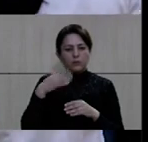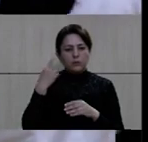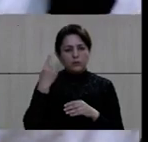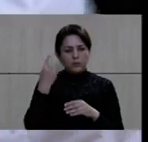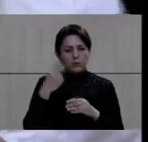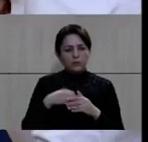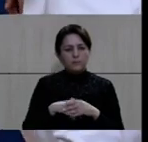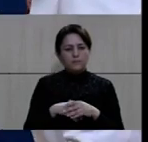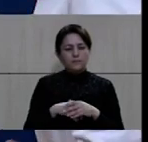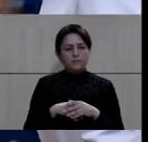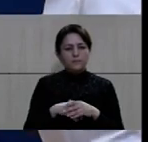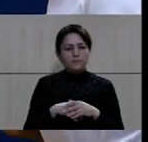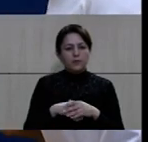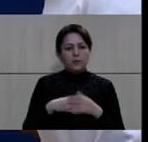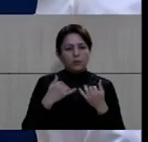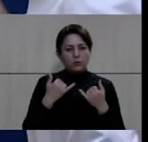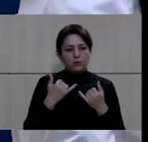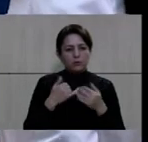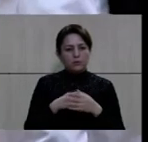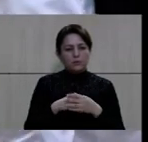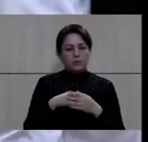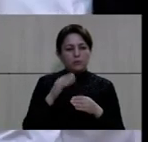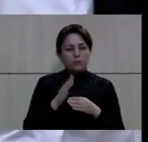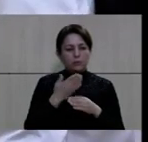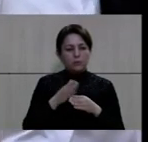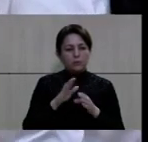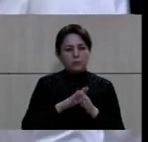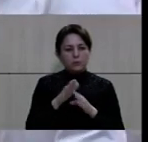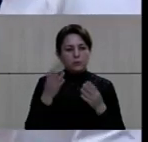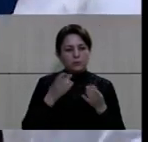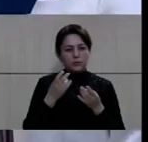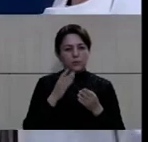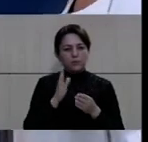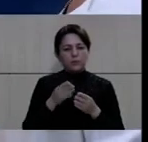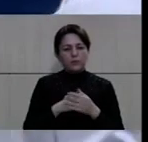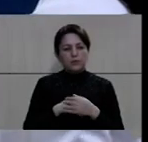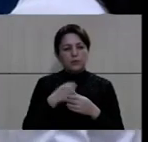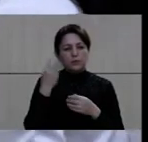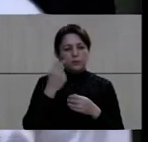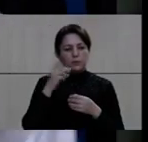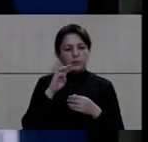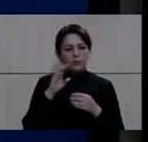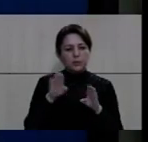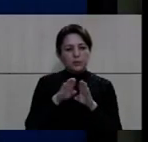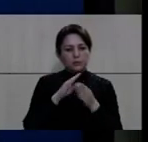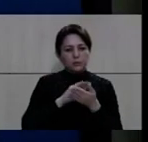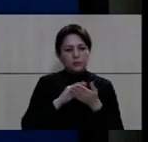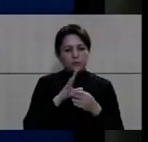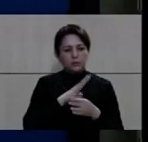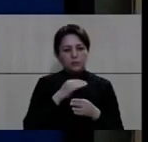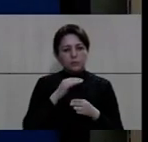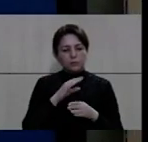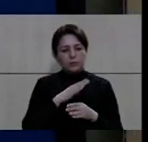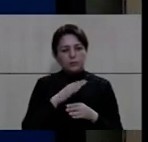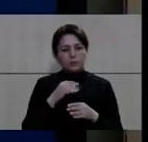41-ге. Енді әсі болышыны бәжаршымыз керек. Бірінші теңлеманы езіп болған болсаңыз,